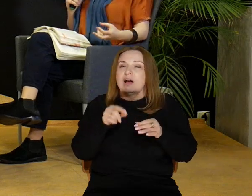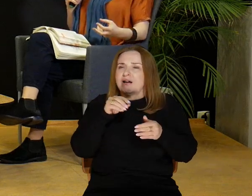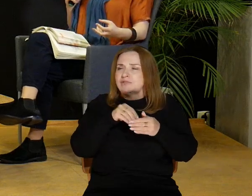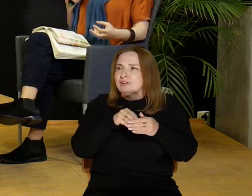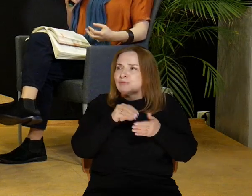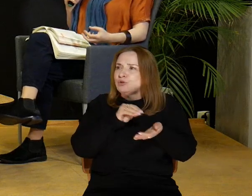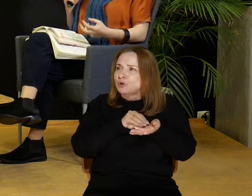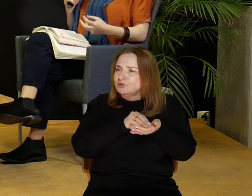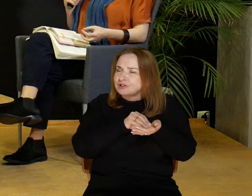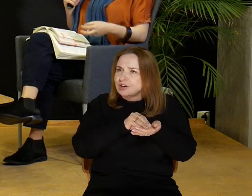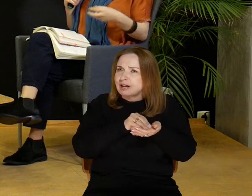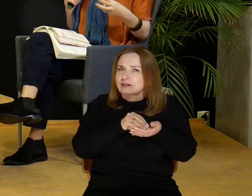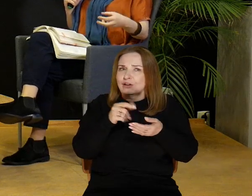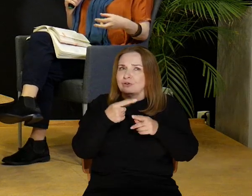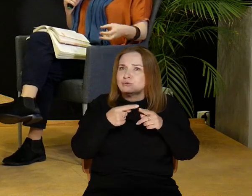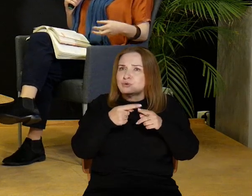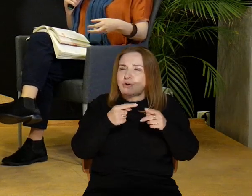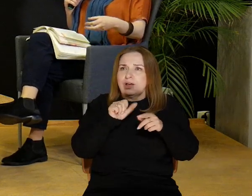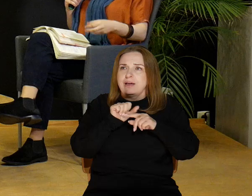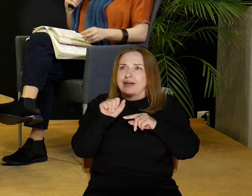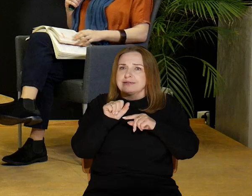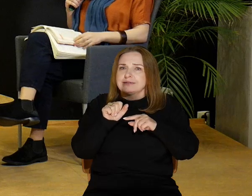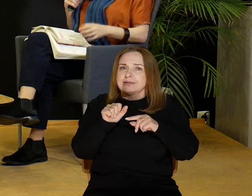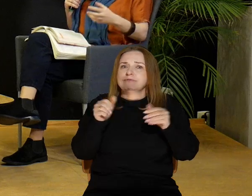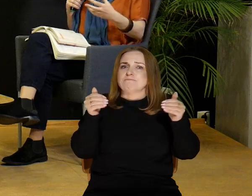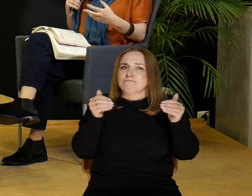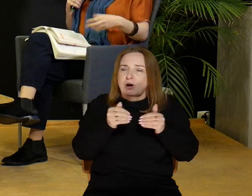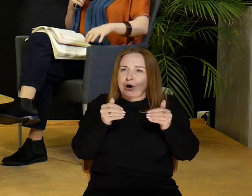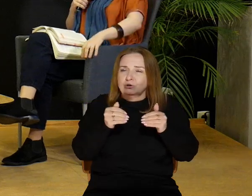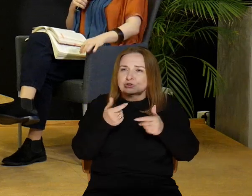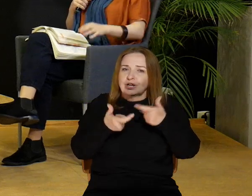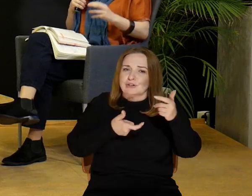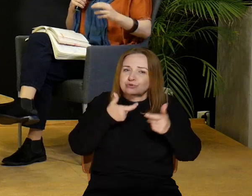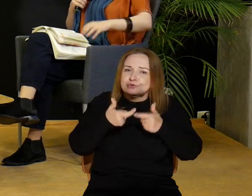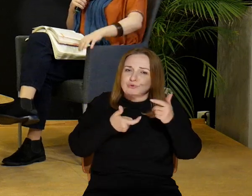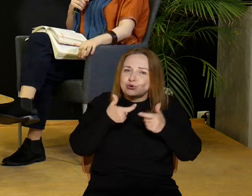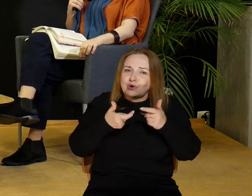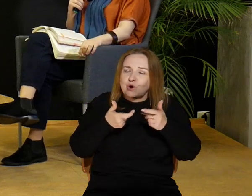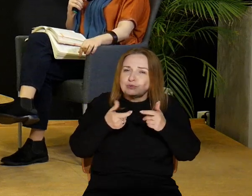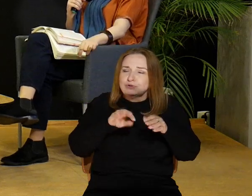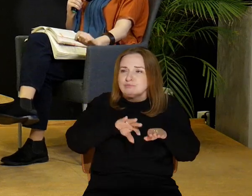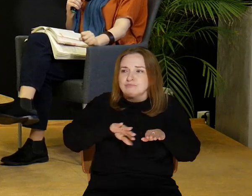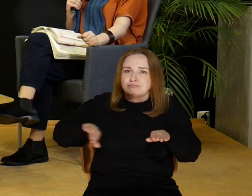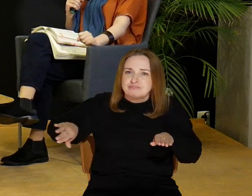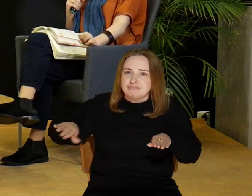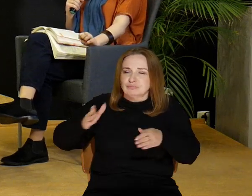poręcznym pakunkiem, który można łatwiej jest odłożyć, kiedy on się tak nie rozłazi na